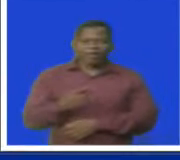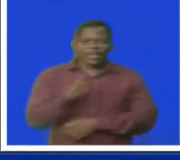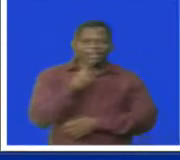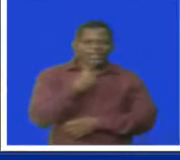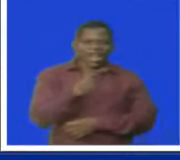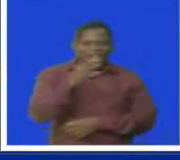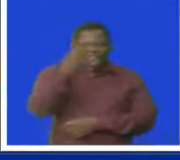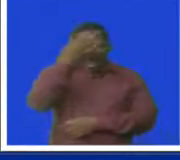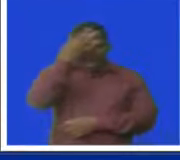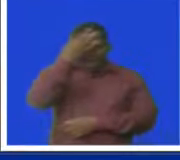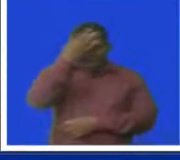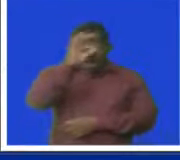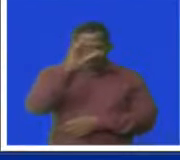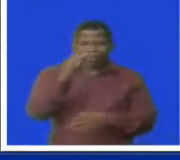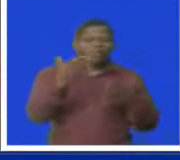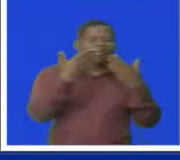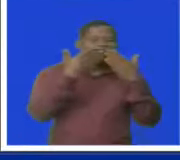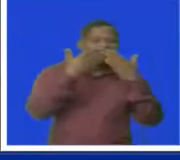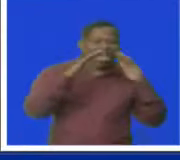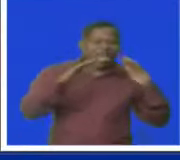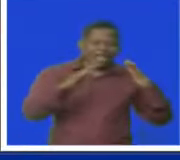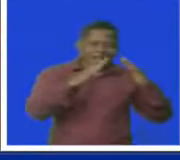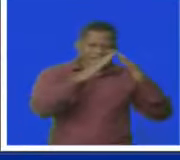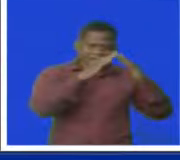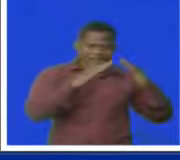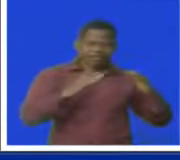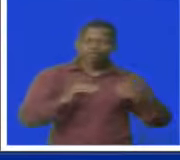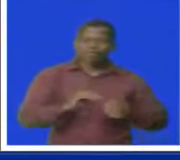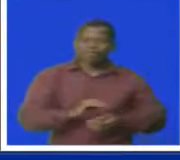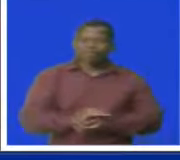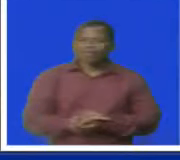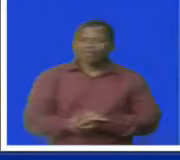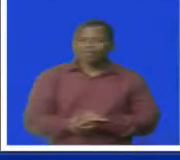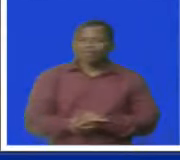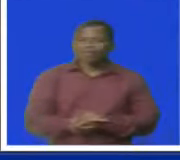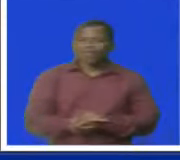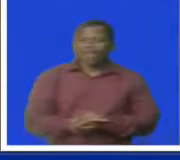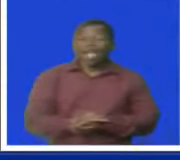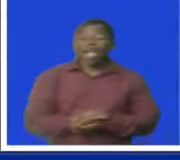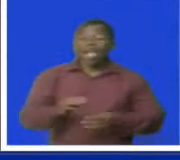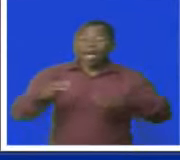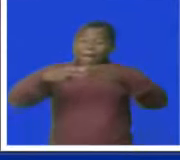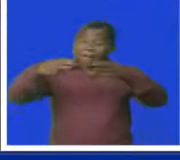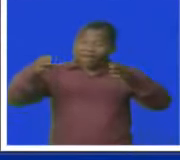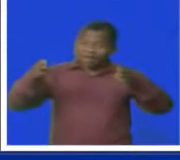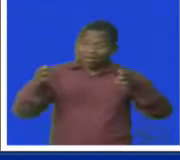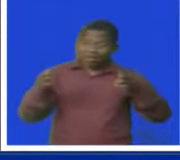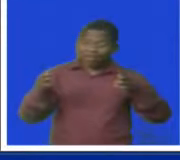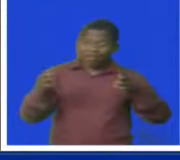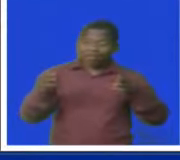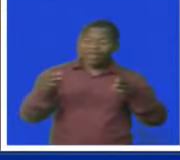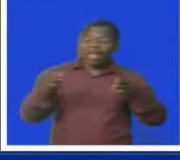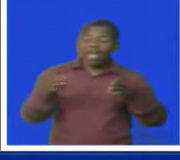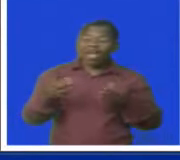Ekugcineni amalunga endlu yaba yesikhulu abese ayawemukela lo mbiko. Tindzabeni te Eswatini TV kubika Themkosi Mavimbela kalobamba.